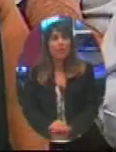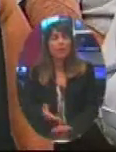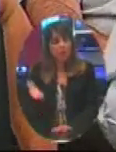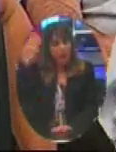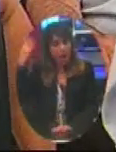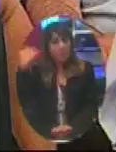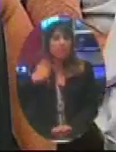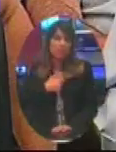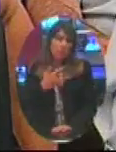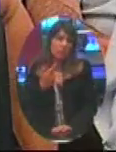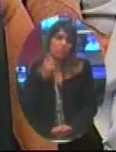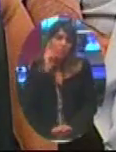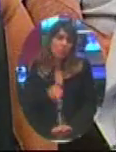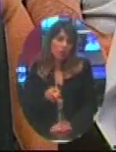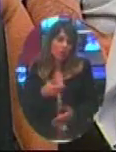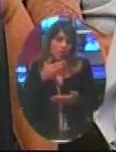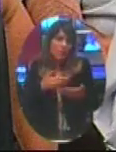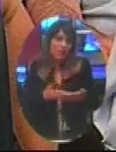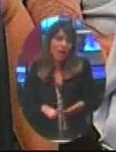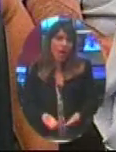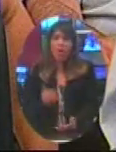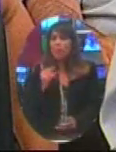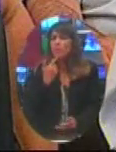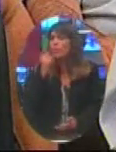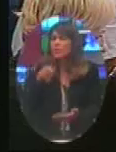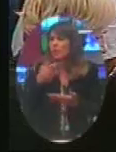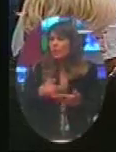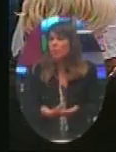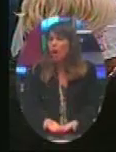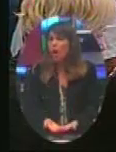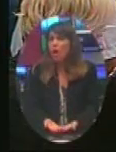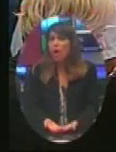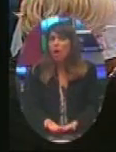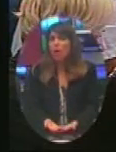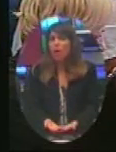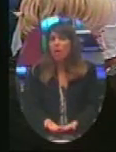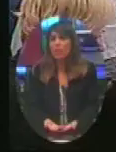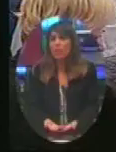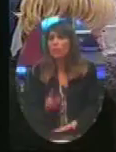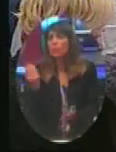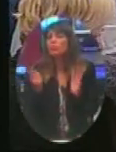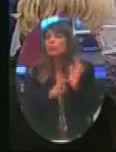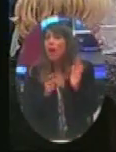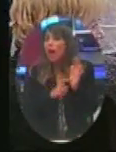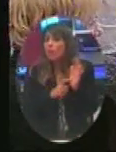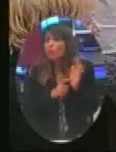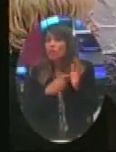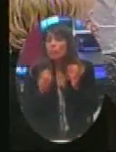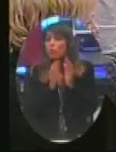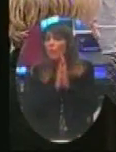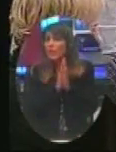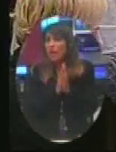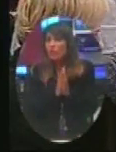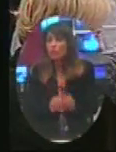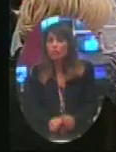לזה, ראיתי. מה זה נדרשת? למה נדרשת לזה? מישהו ביקש ממך את זה? אני אגיד לך מה היה. הוא התלונן